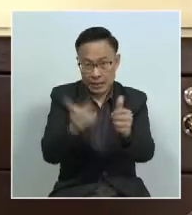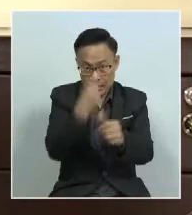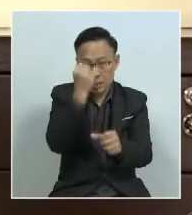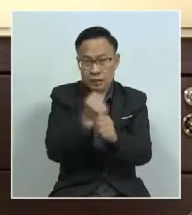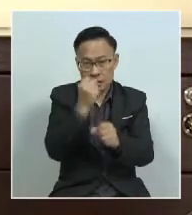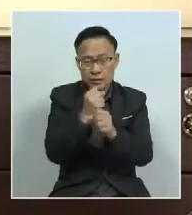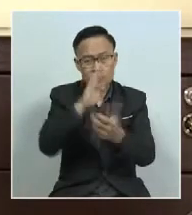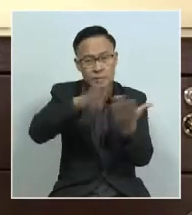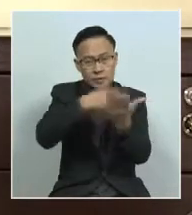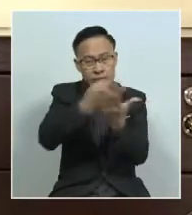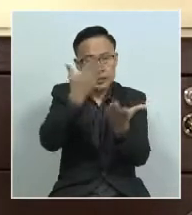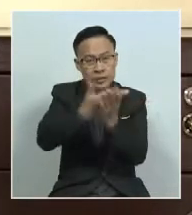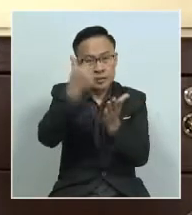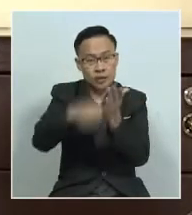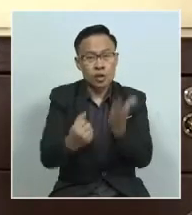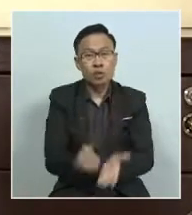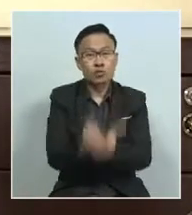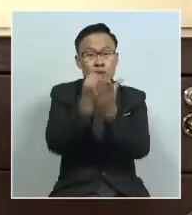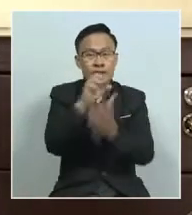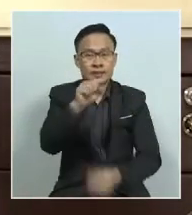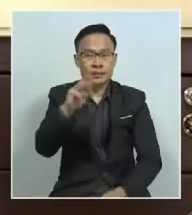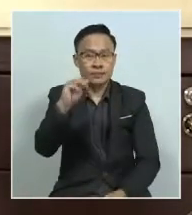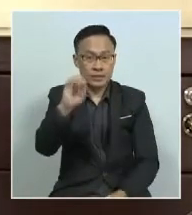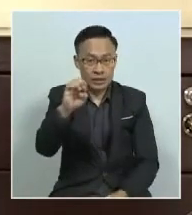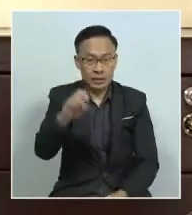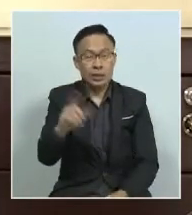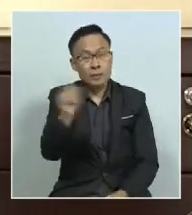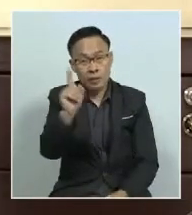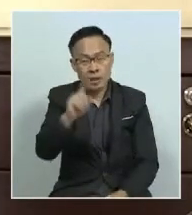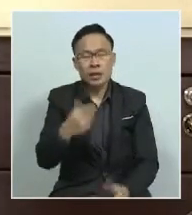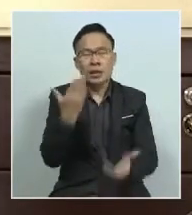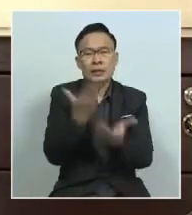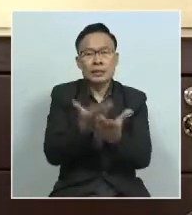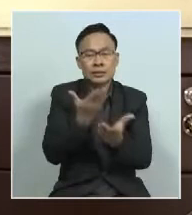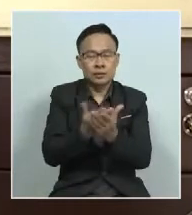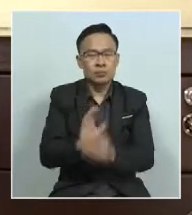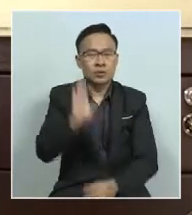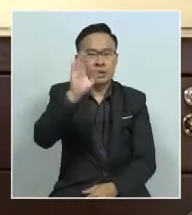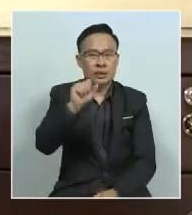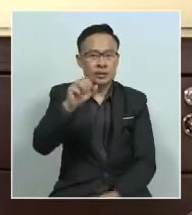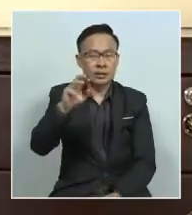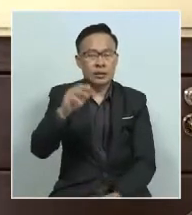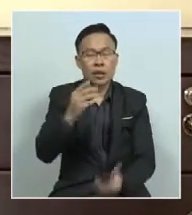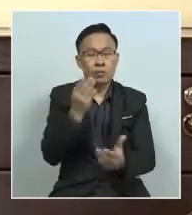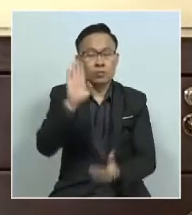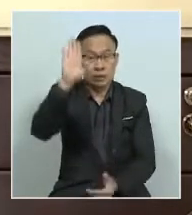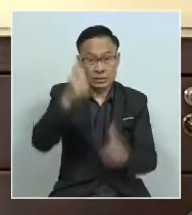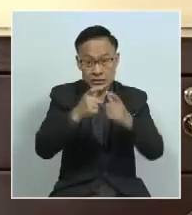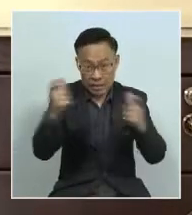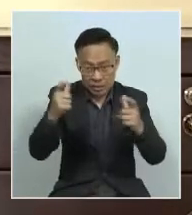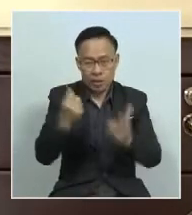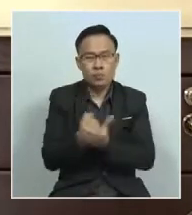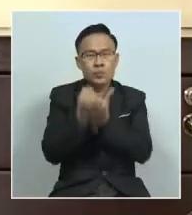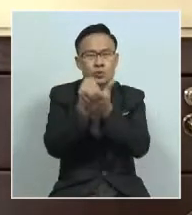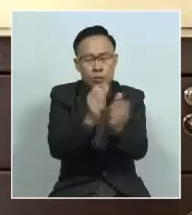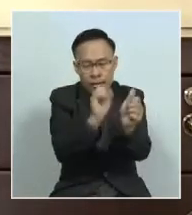ยเหลือ SME เนี่ยพูดง่ายๆสรุปใจความอย่างนี้เขามีการยกเว้นภาษีเงินได้นิติบุคคลให้กับบริษัทใหญ่ใหญ่แค่ไหนคือ